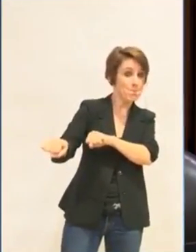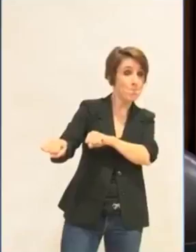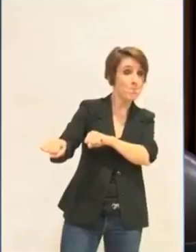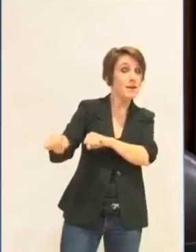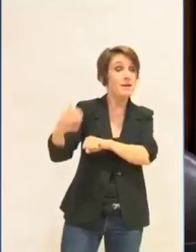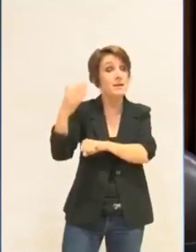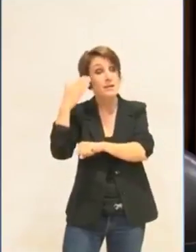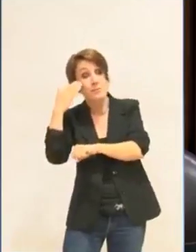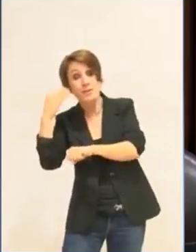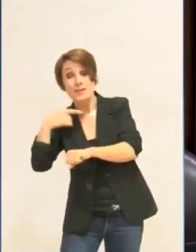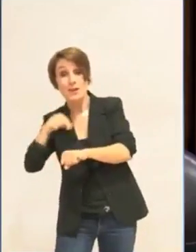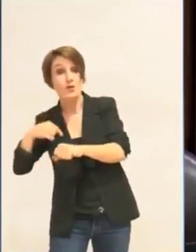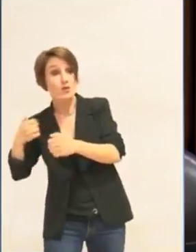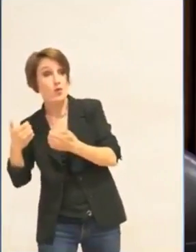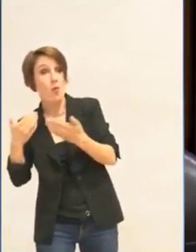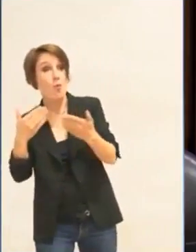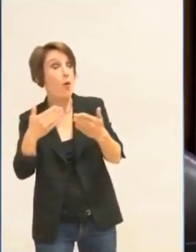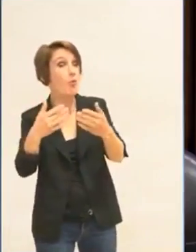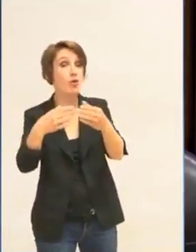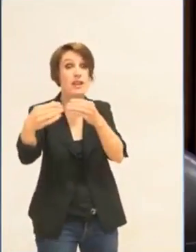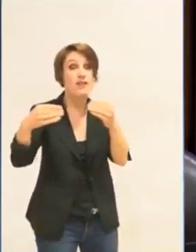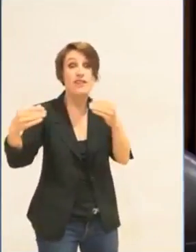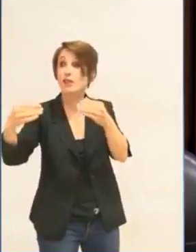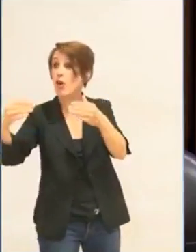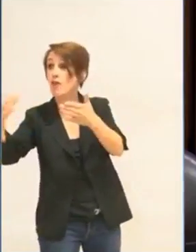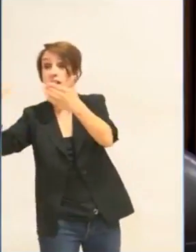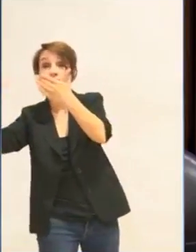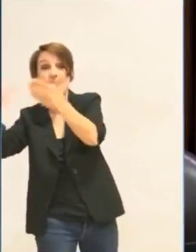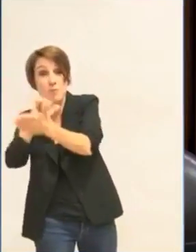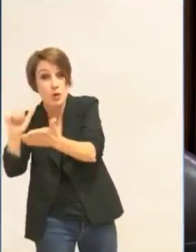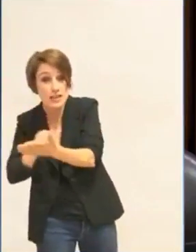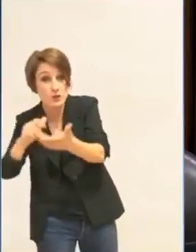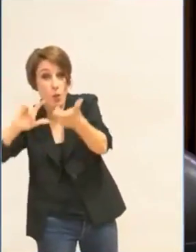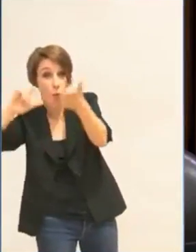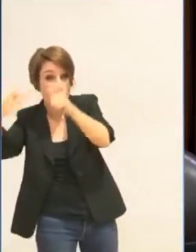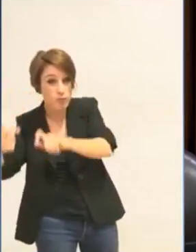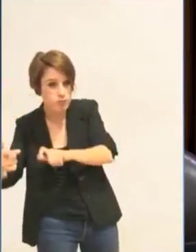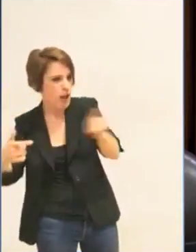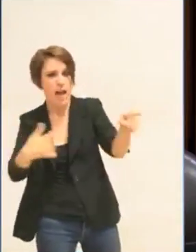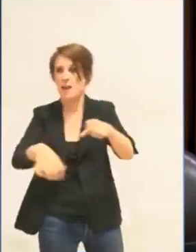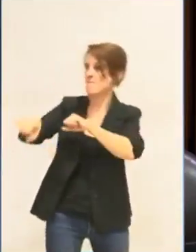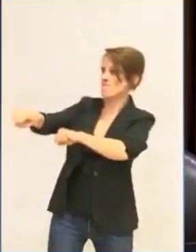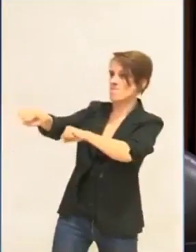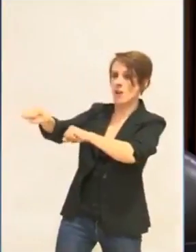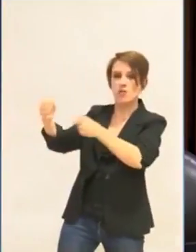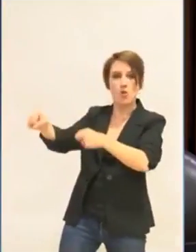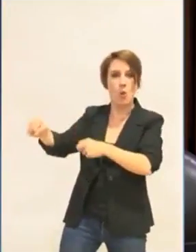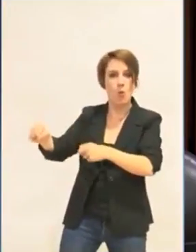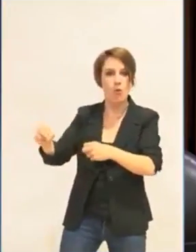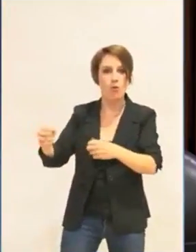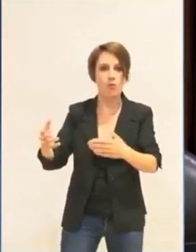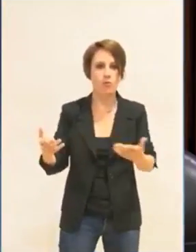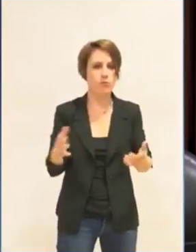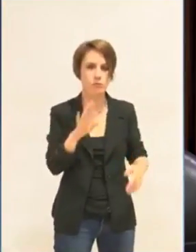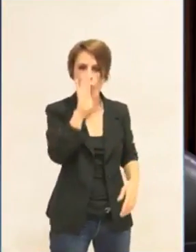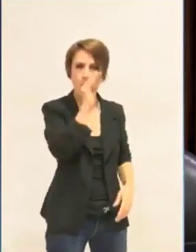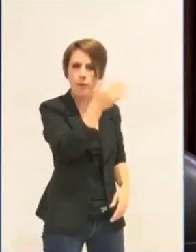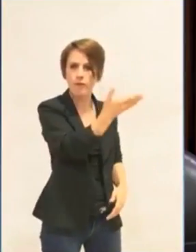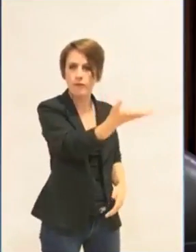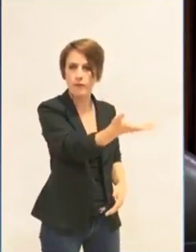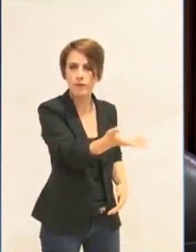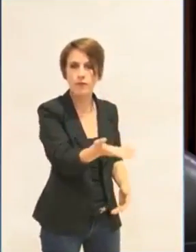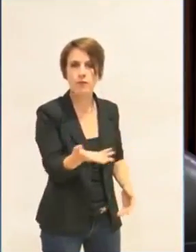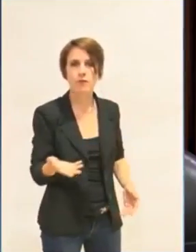toute démolition dans le cadre de la rénovation urbaine de Villeneuve. Alors on va jouer carte sur table. Le dossier du